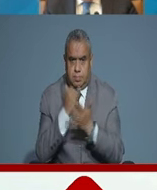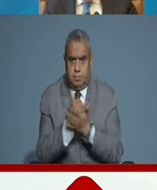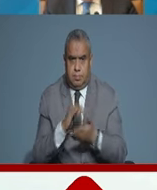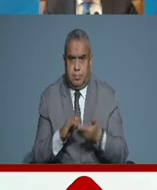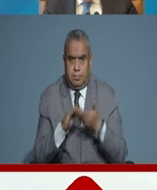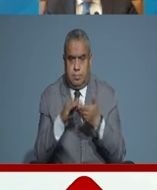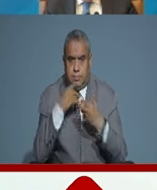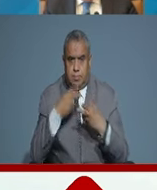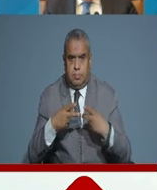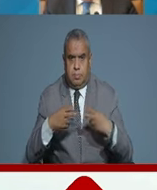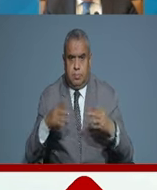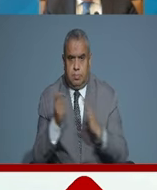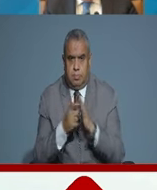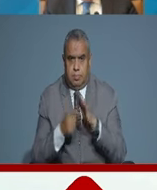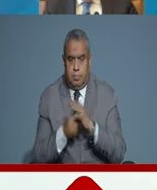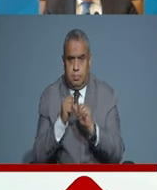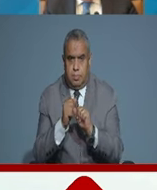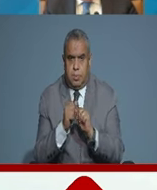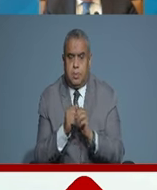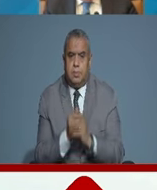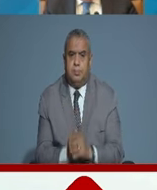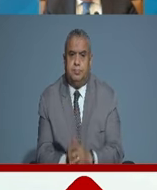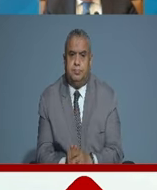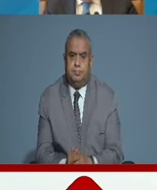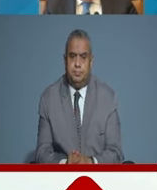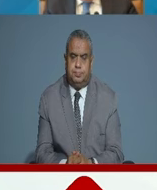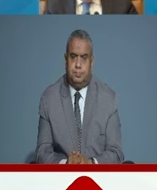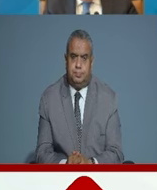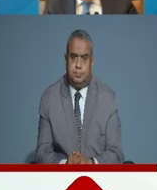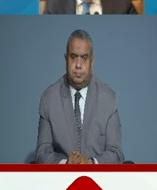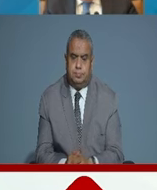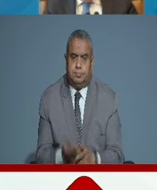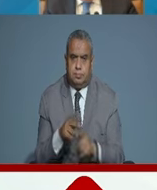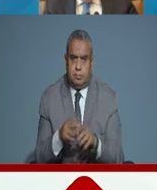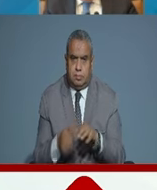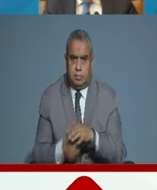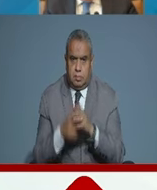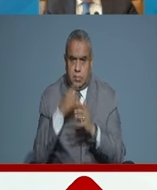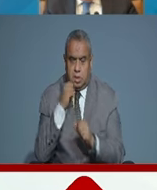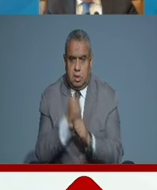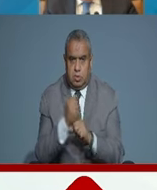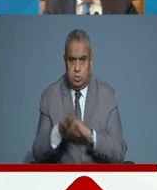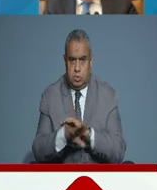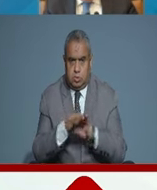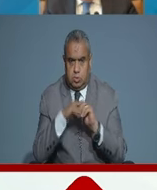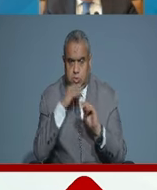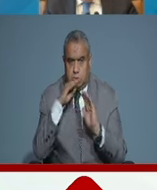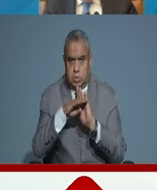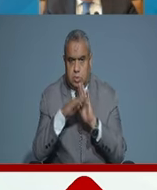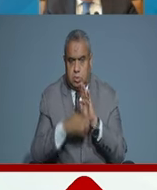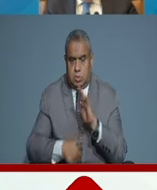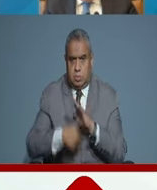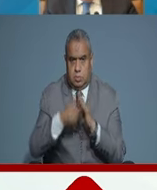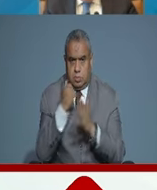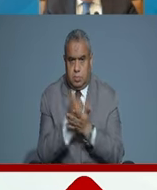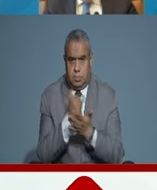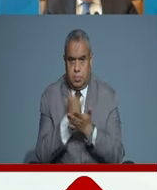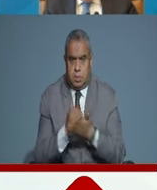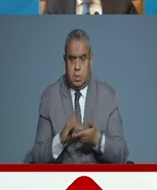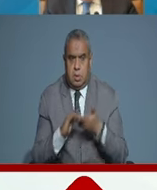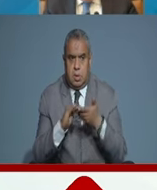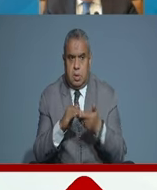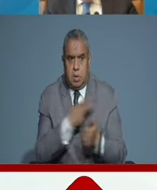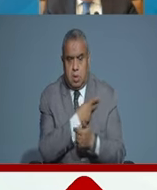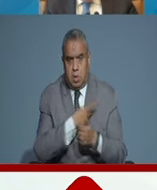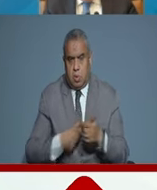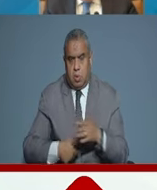تعدد الأطراف. في ذلك أمل للناس والحكومة